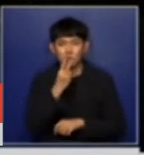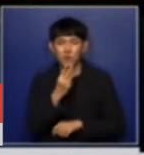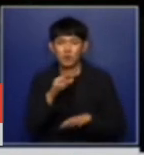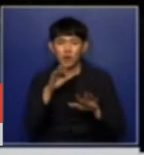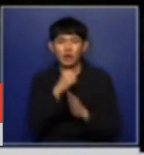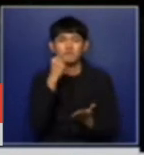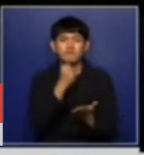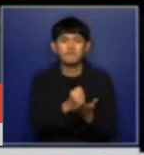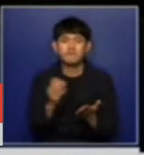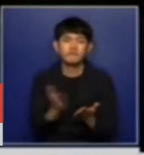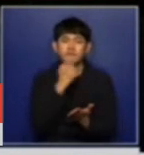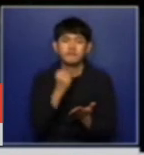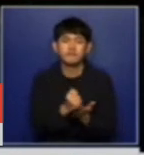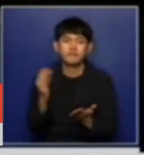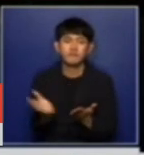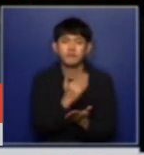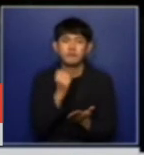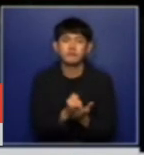ายาง